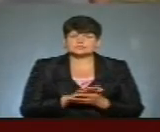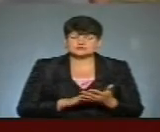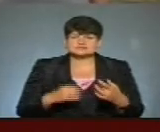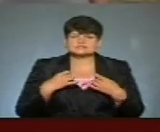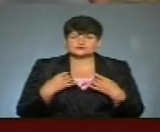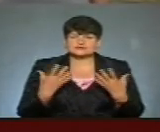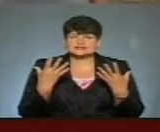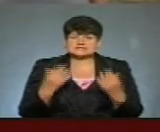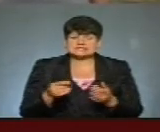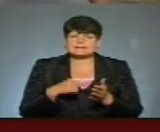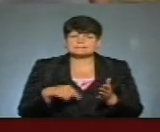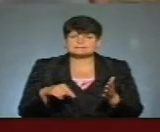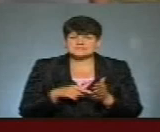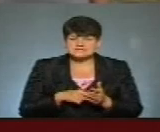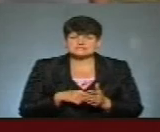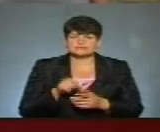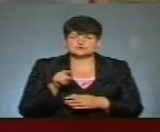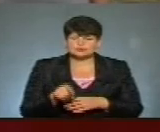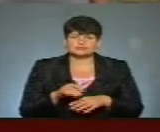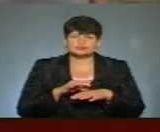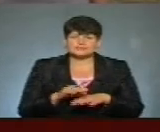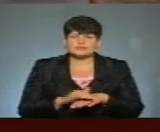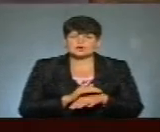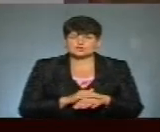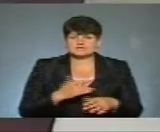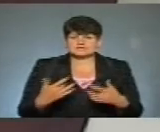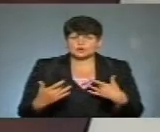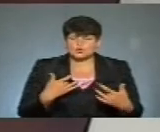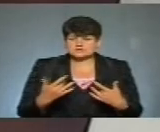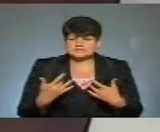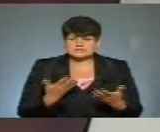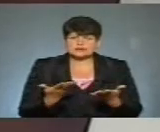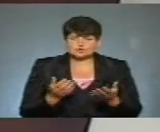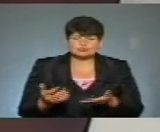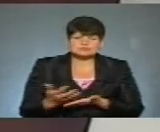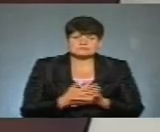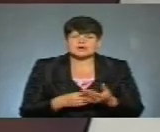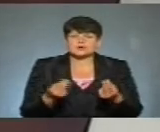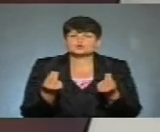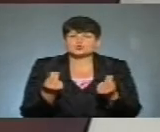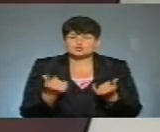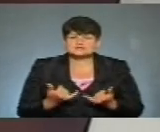святкування Дня міста. Під час нього відбувається благодійний концерт, на якому збирають гроші